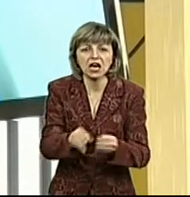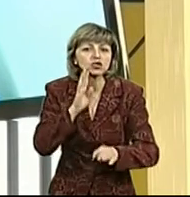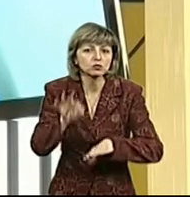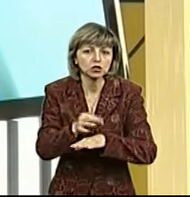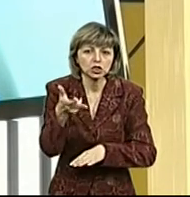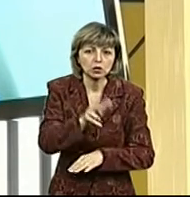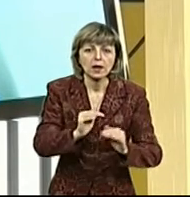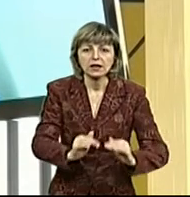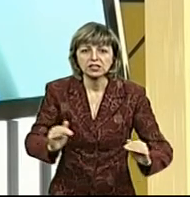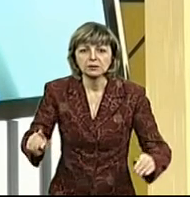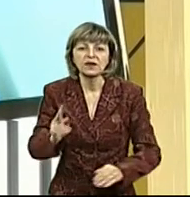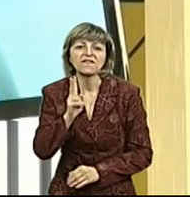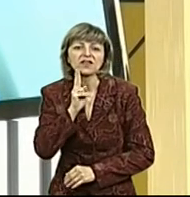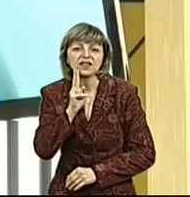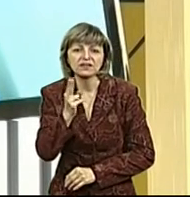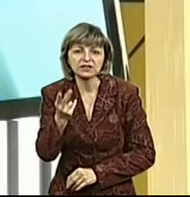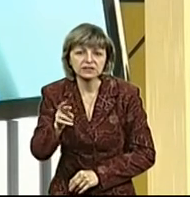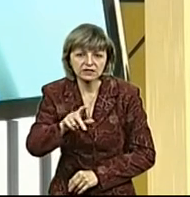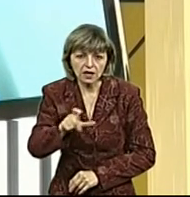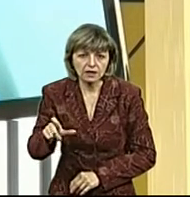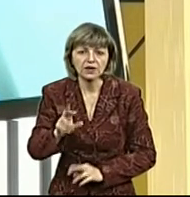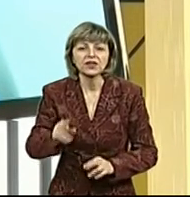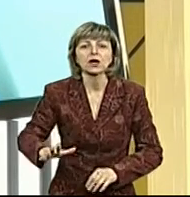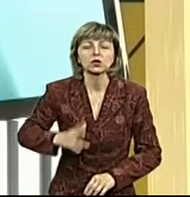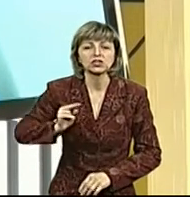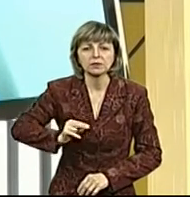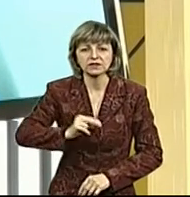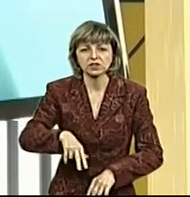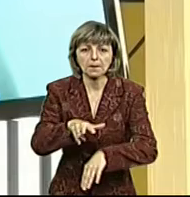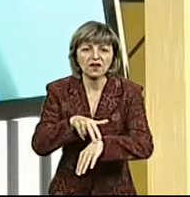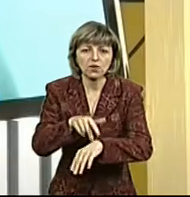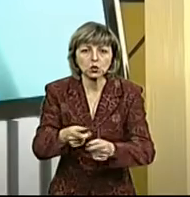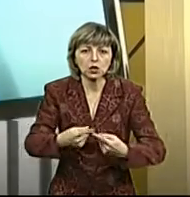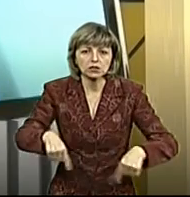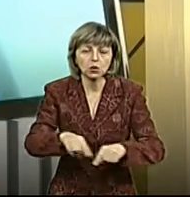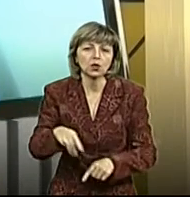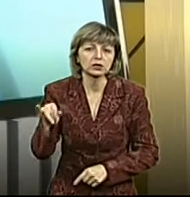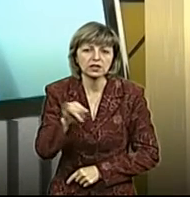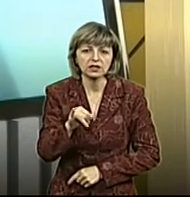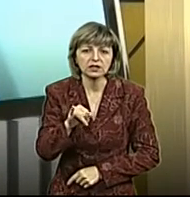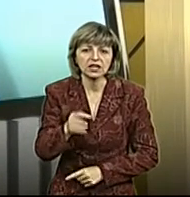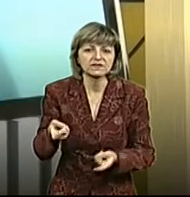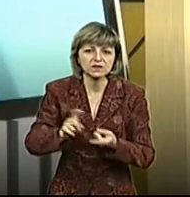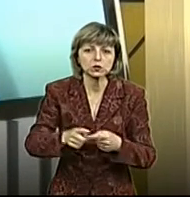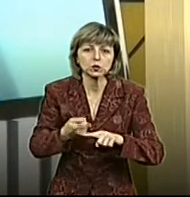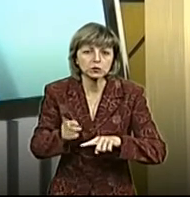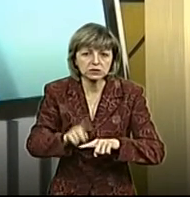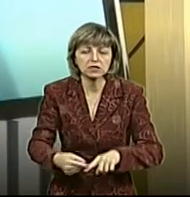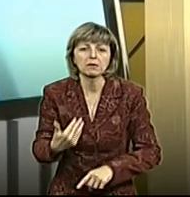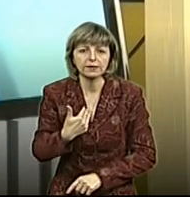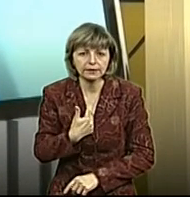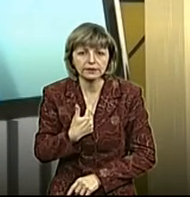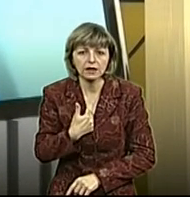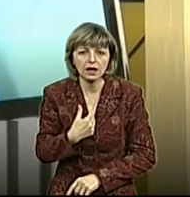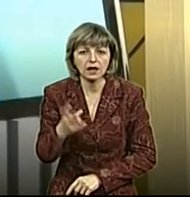трьома дітьми в Ківерцях. Я публічний працівник правоохоронного органу. І в зв'язку з тим я